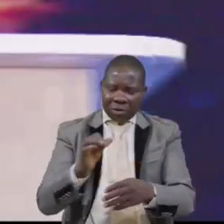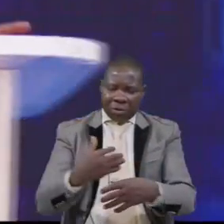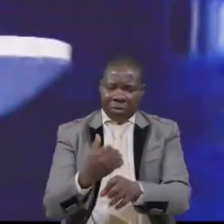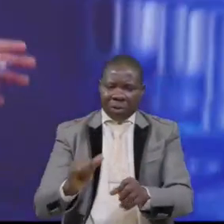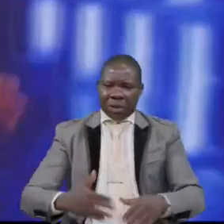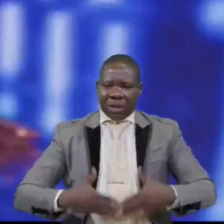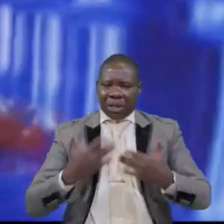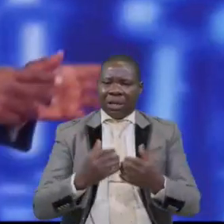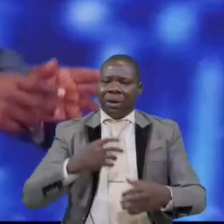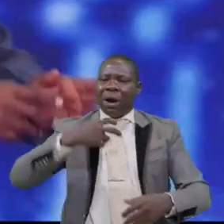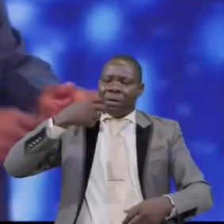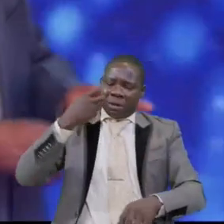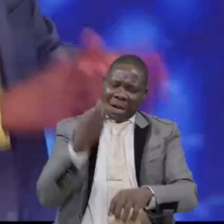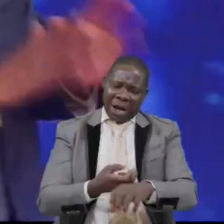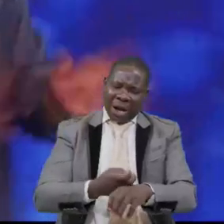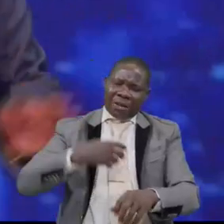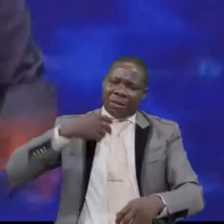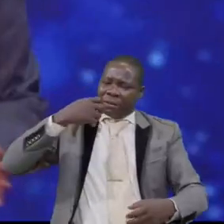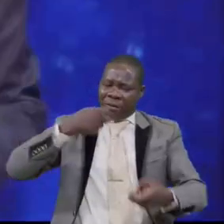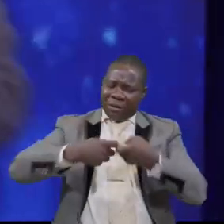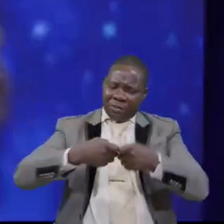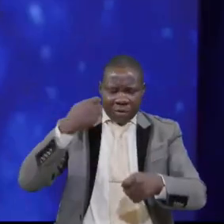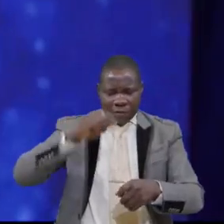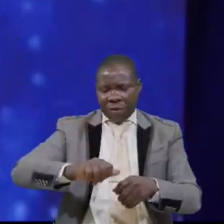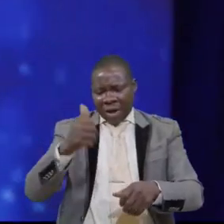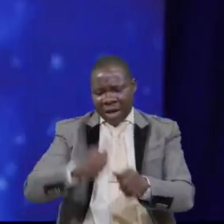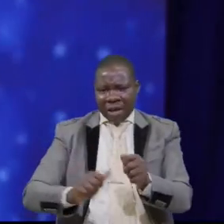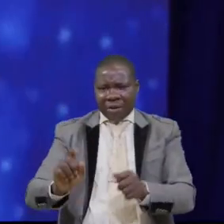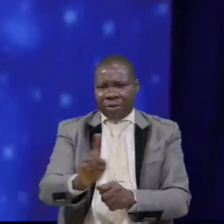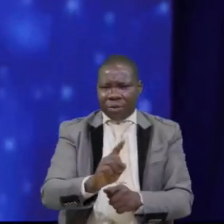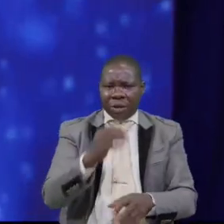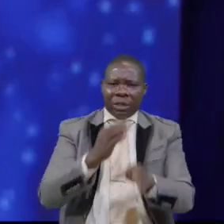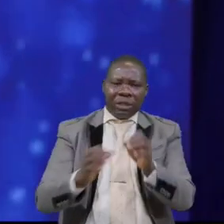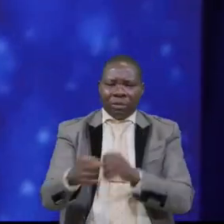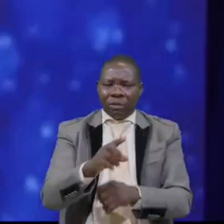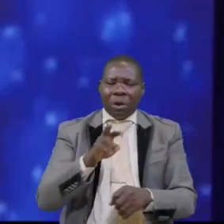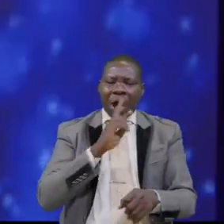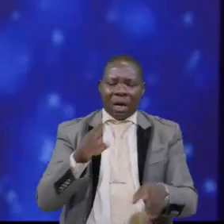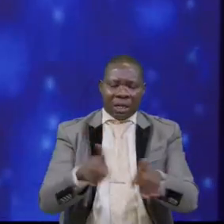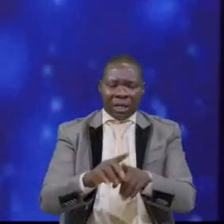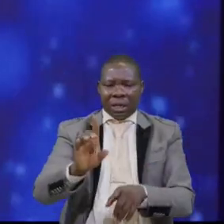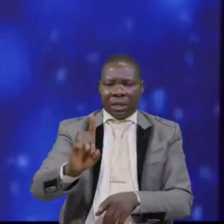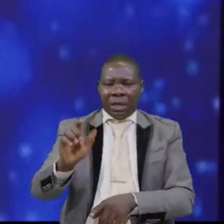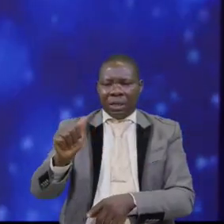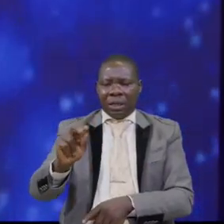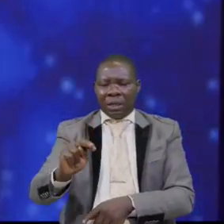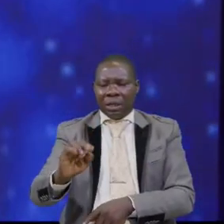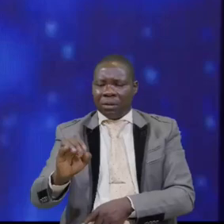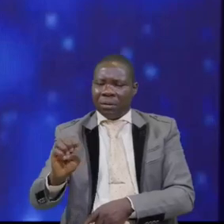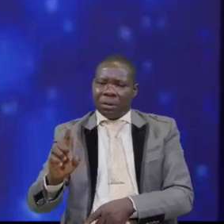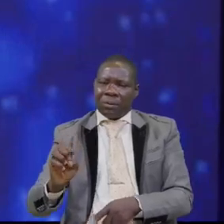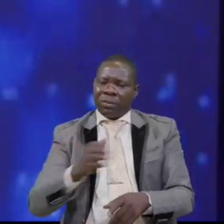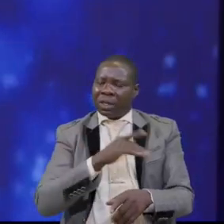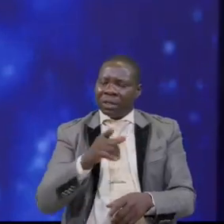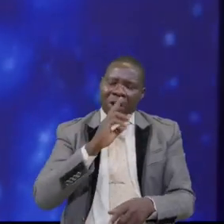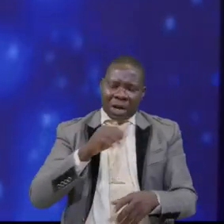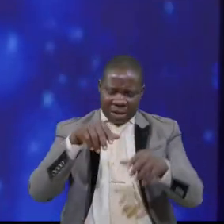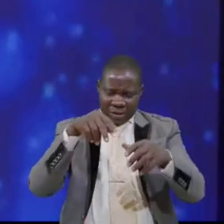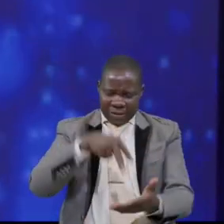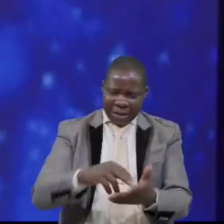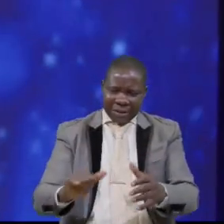autres. Mais si toi tu es comme Daniel et tu tiens ferme, si tu es comme un Daniel et tu tiens concentré, si tu es comme un Daniel